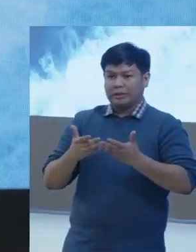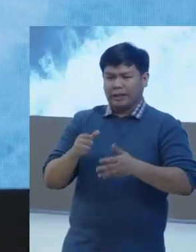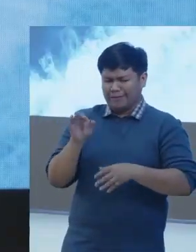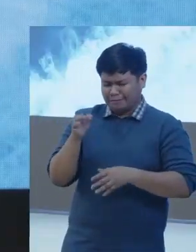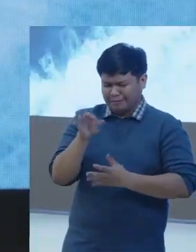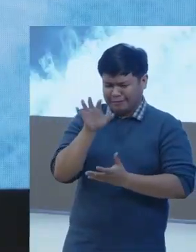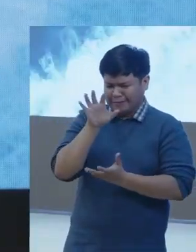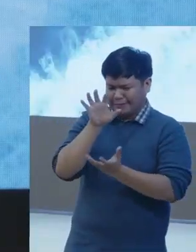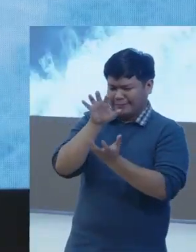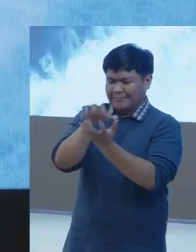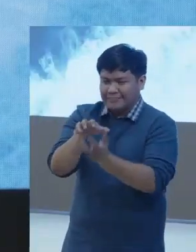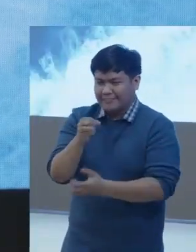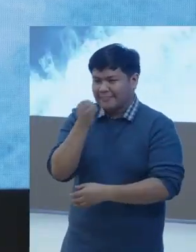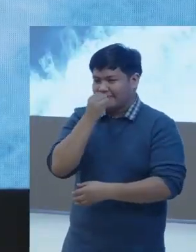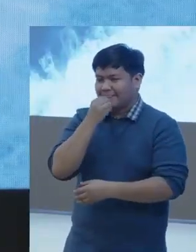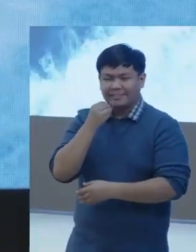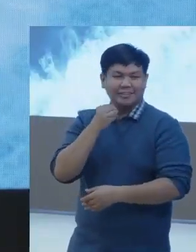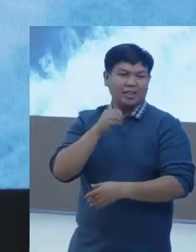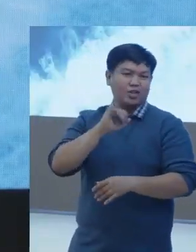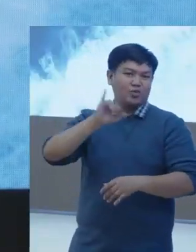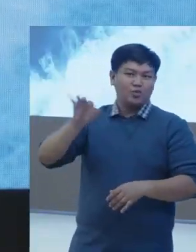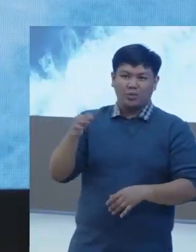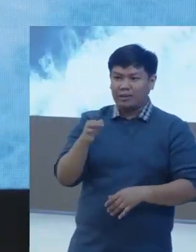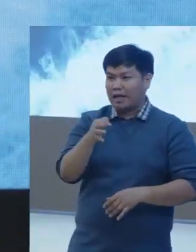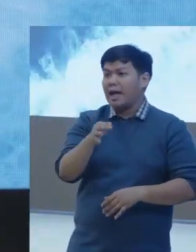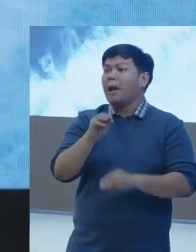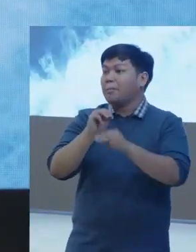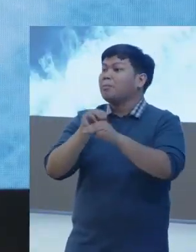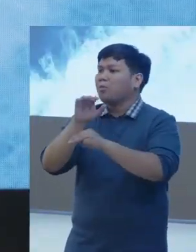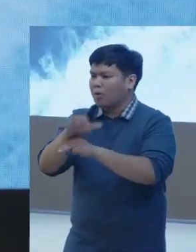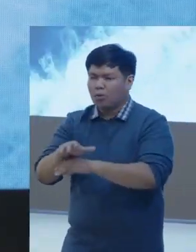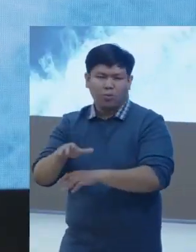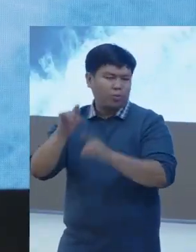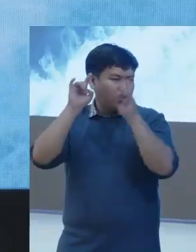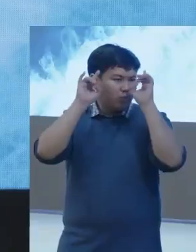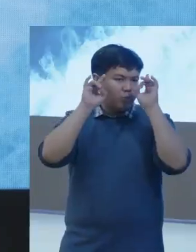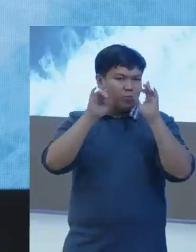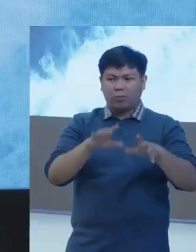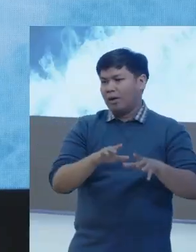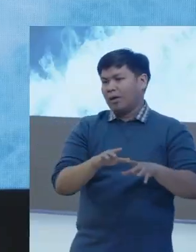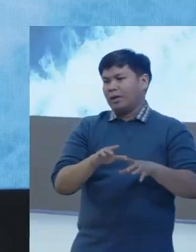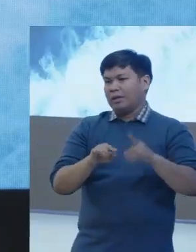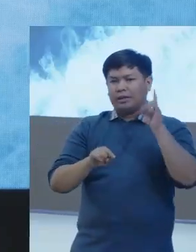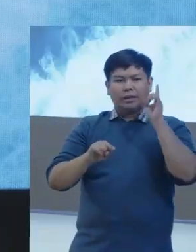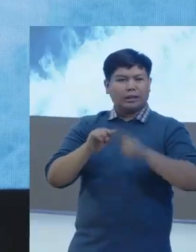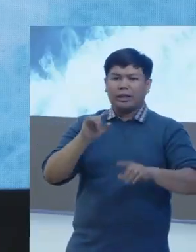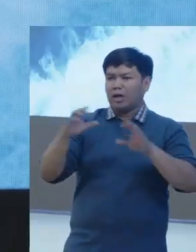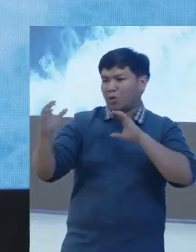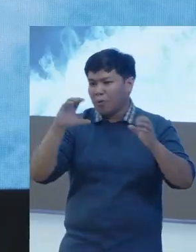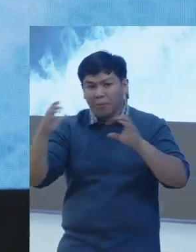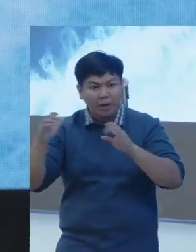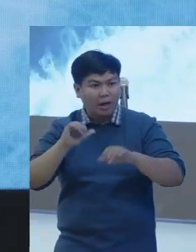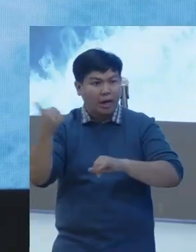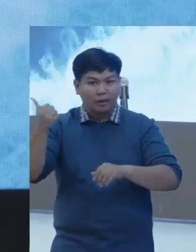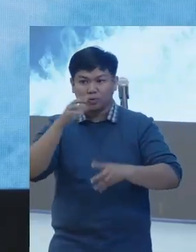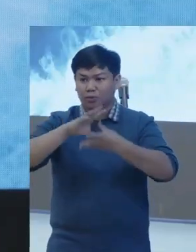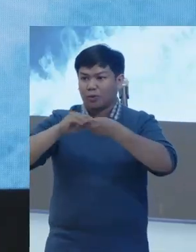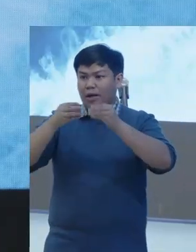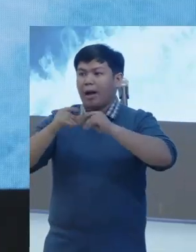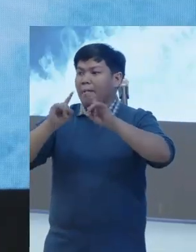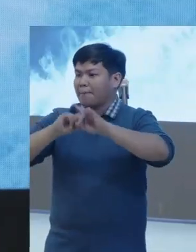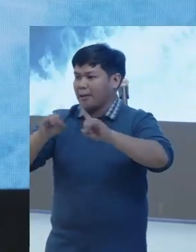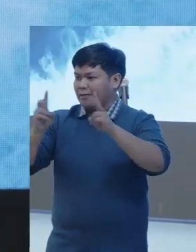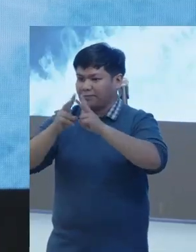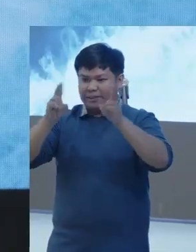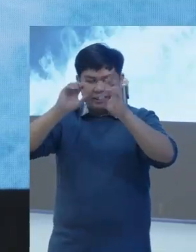isda. Mga malalaki pong milagro yun. Pero para sa akin, at malinaw